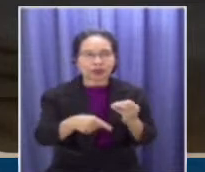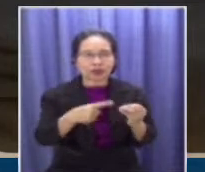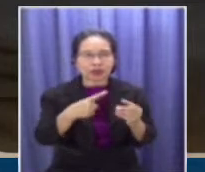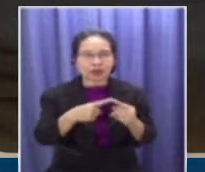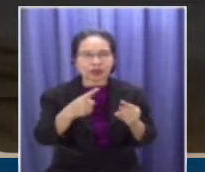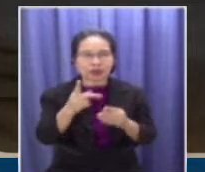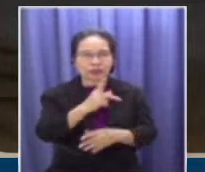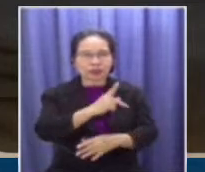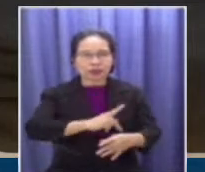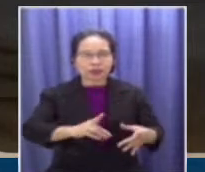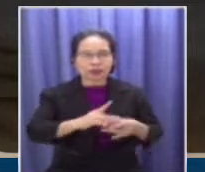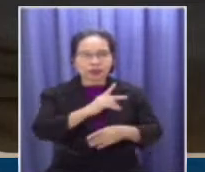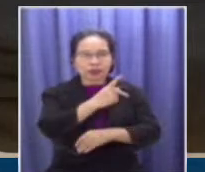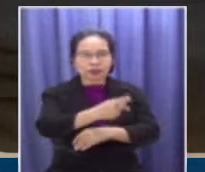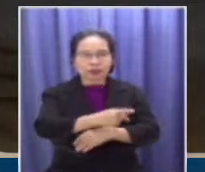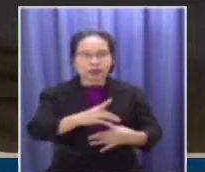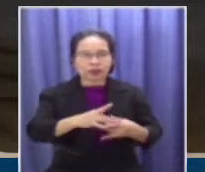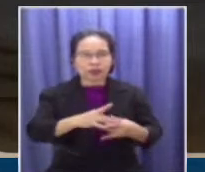Mmom